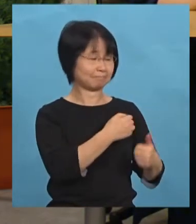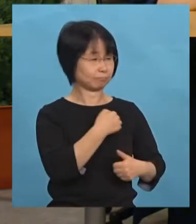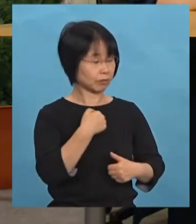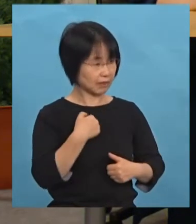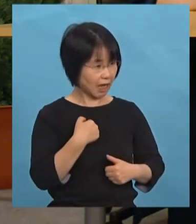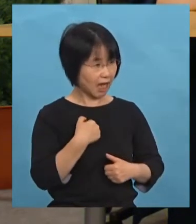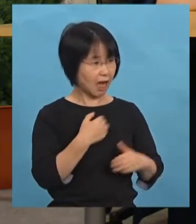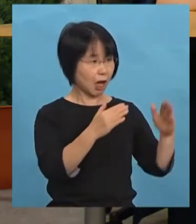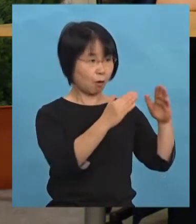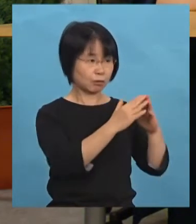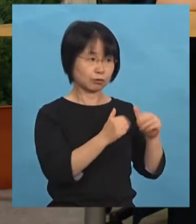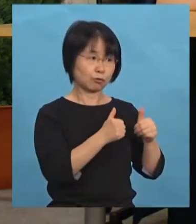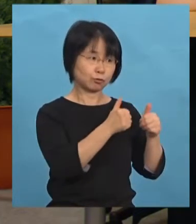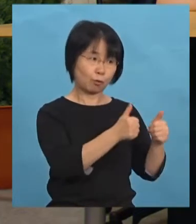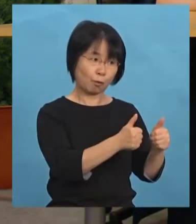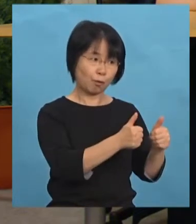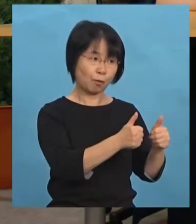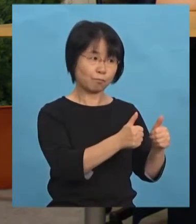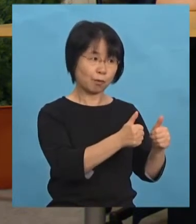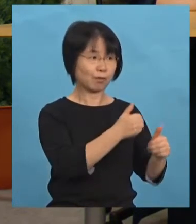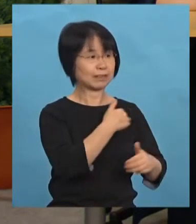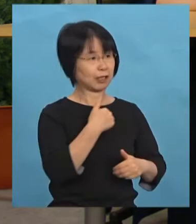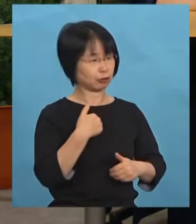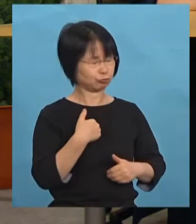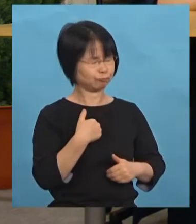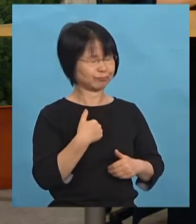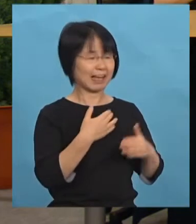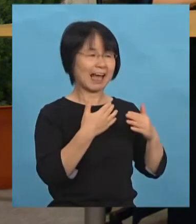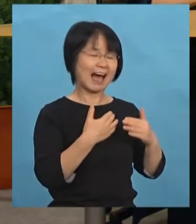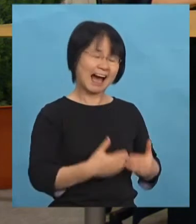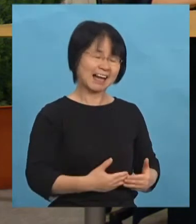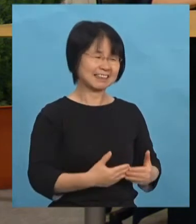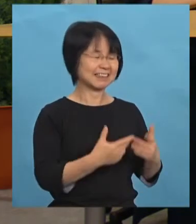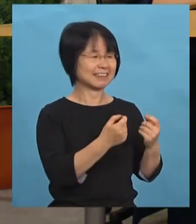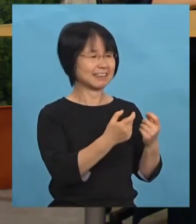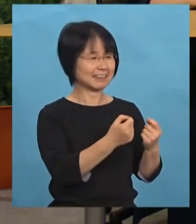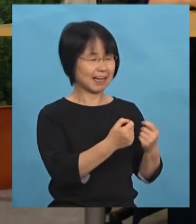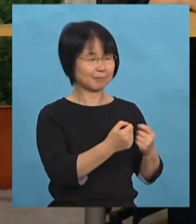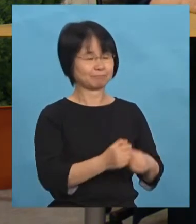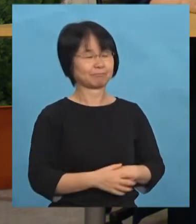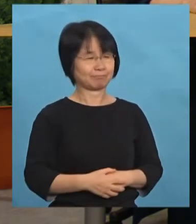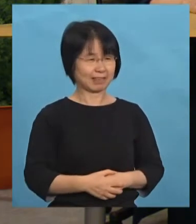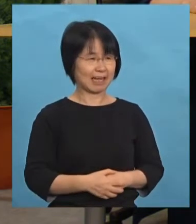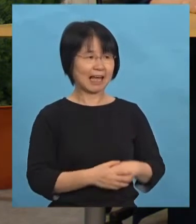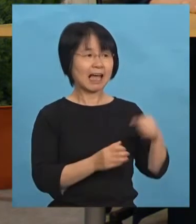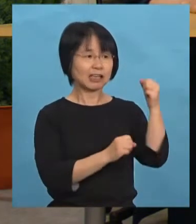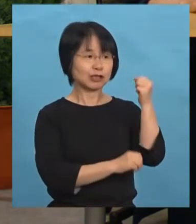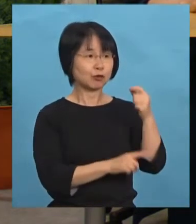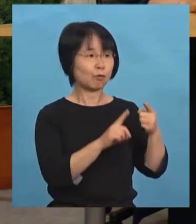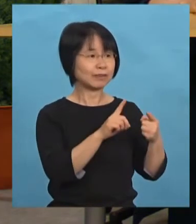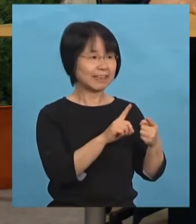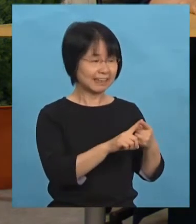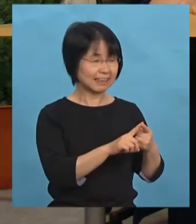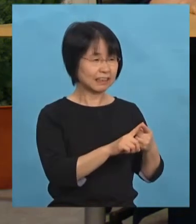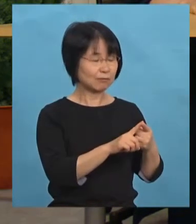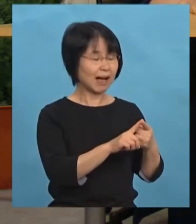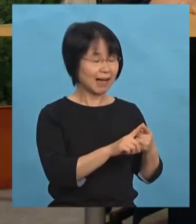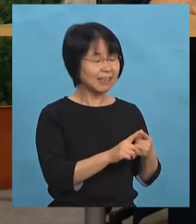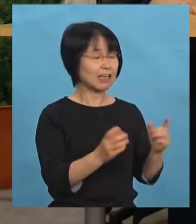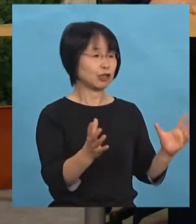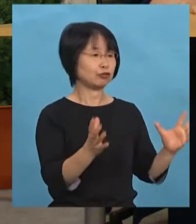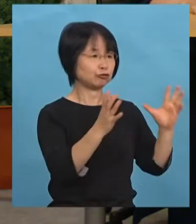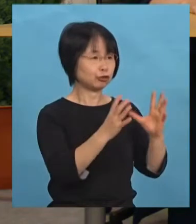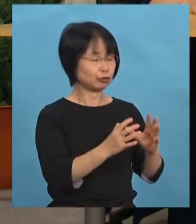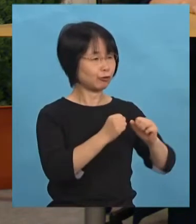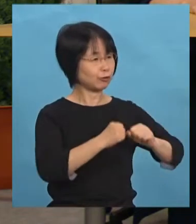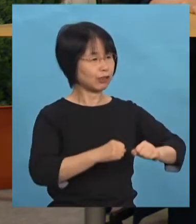い、お家への訪問もしてくださるとすごく安心ですよね。はい、そして基本的にコンシェルジュの皆さんは集いの広場にいら